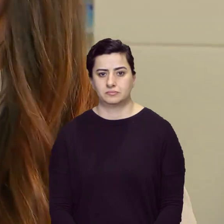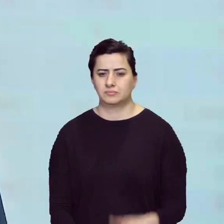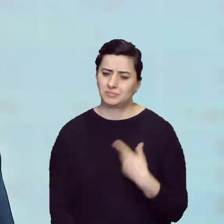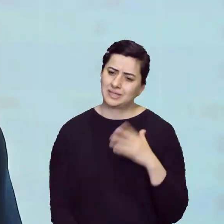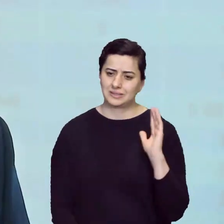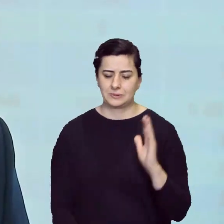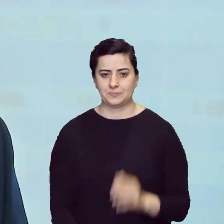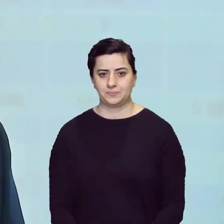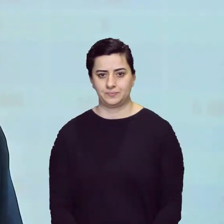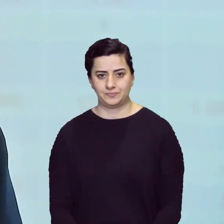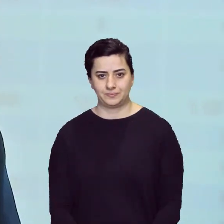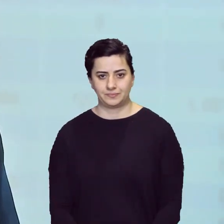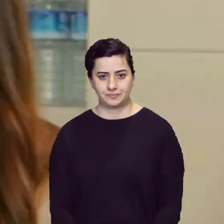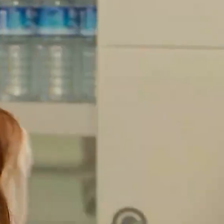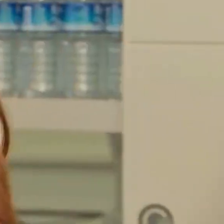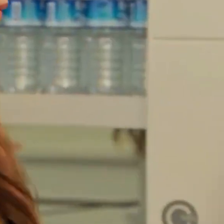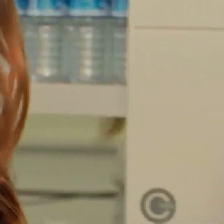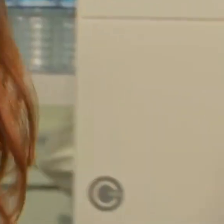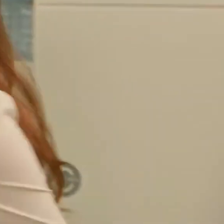Ben çıkayım artık. Tabii.